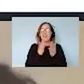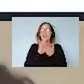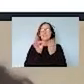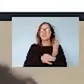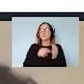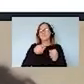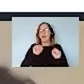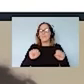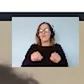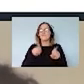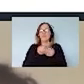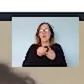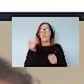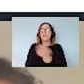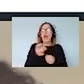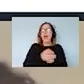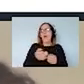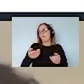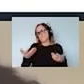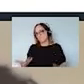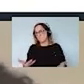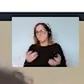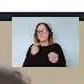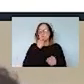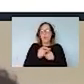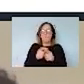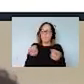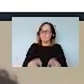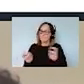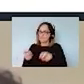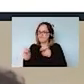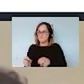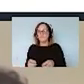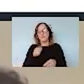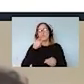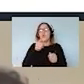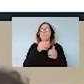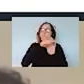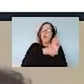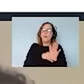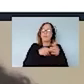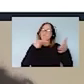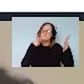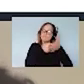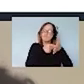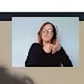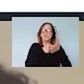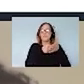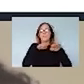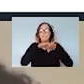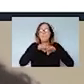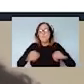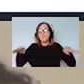na stronie pojawi się gra słowotwórcza. Generalnie jest to program, który dotyczy polszczyzny